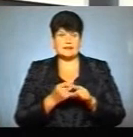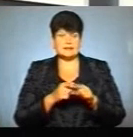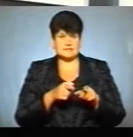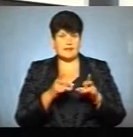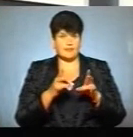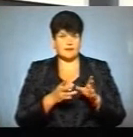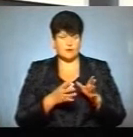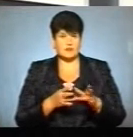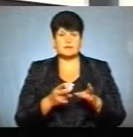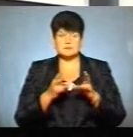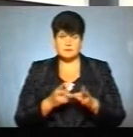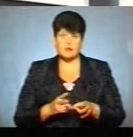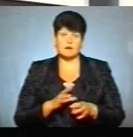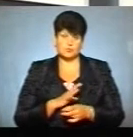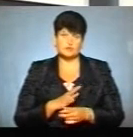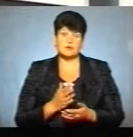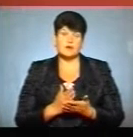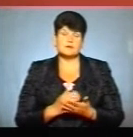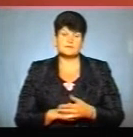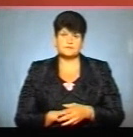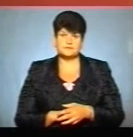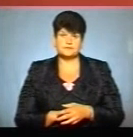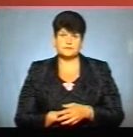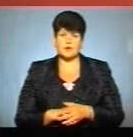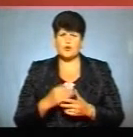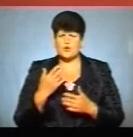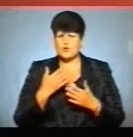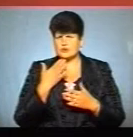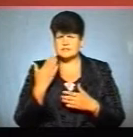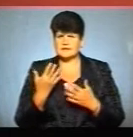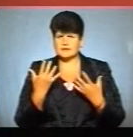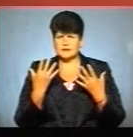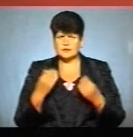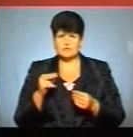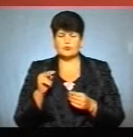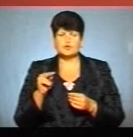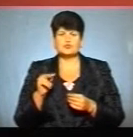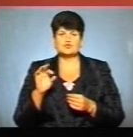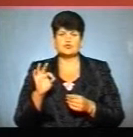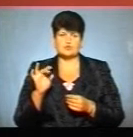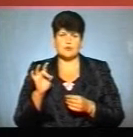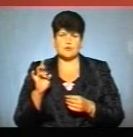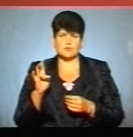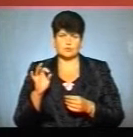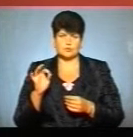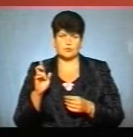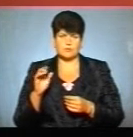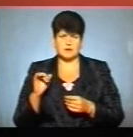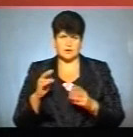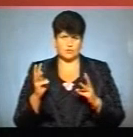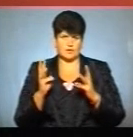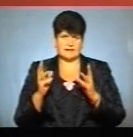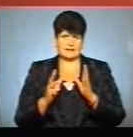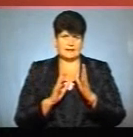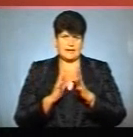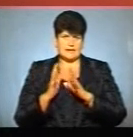Проте небезпека існувала. Останні декілька днів в Чорнобилі на території Демарського агролісництва палає ліс.